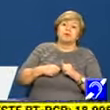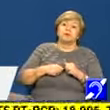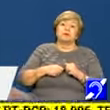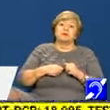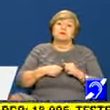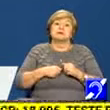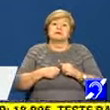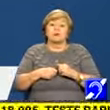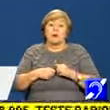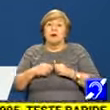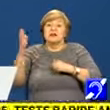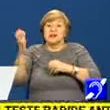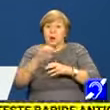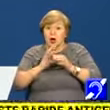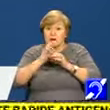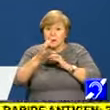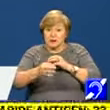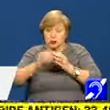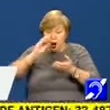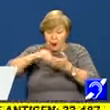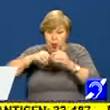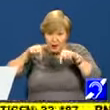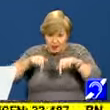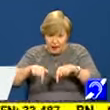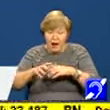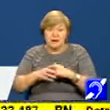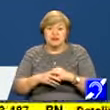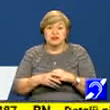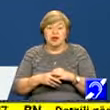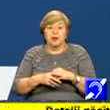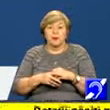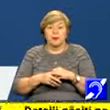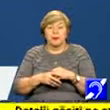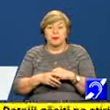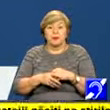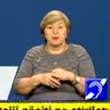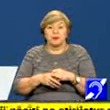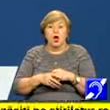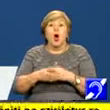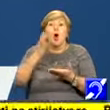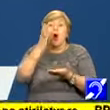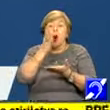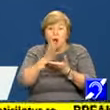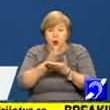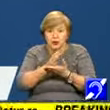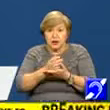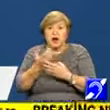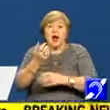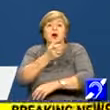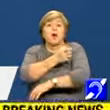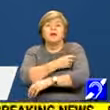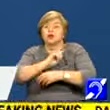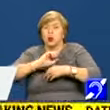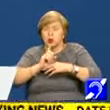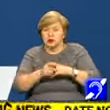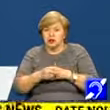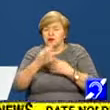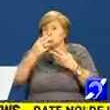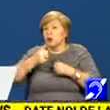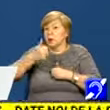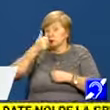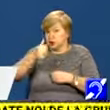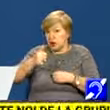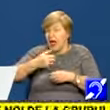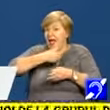prin măsurile adoptate și aprobate, prin hotărârea CNSU numărul 6 care se emite astăzi, se